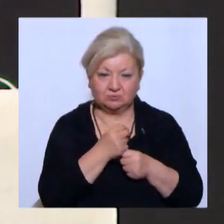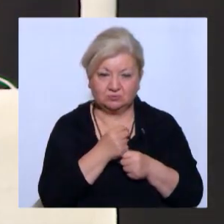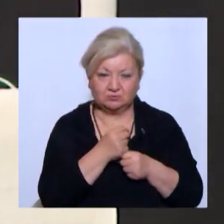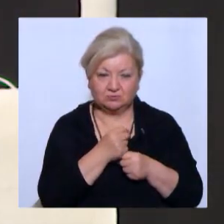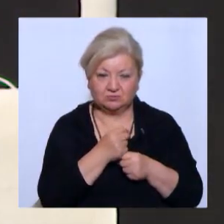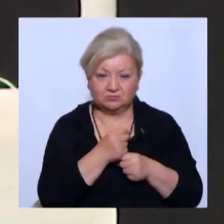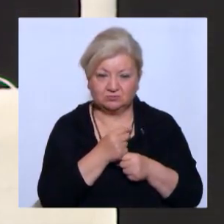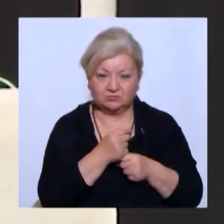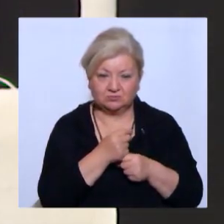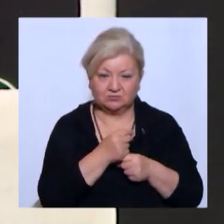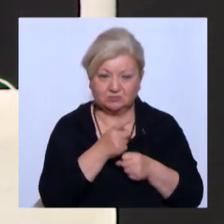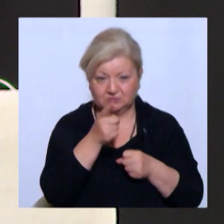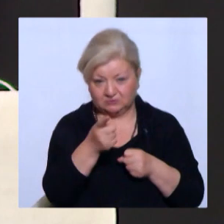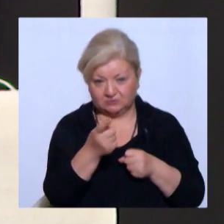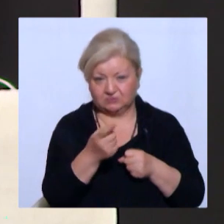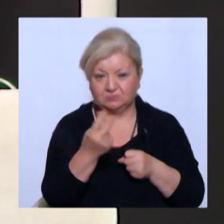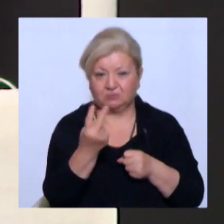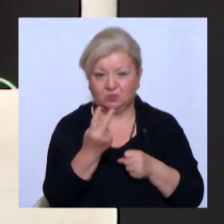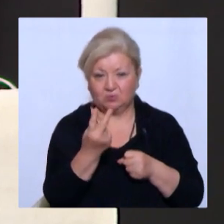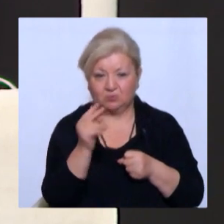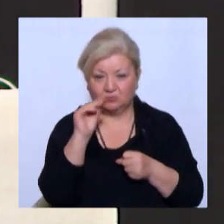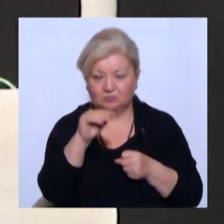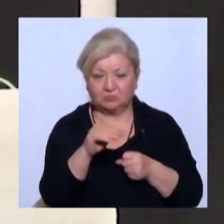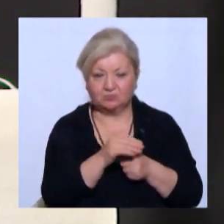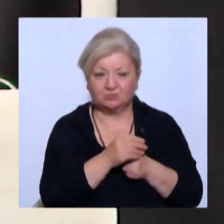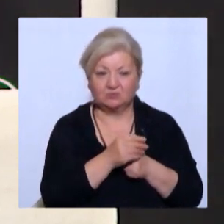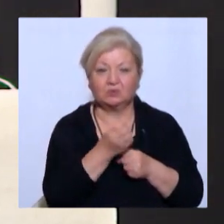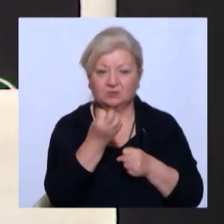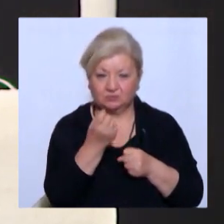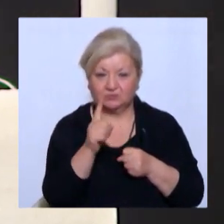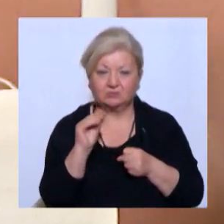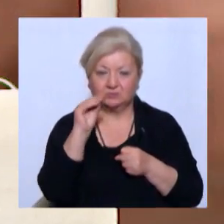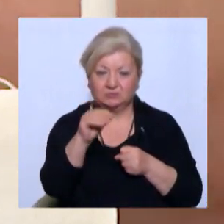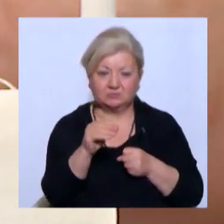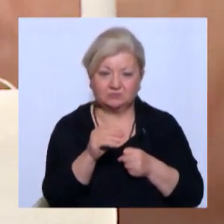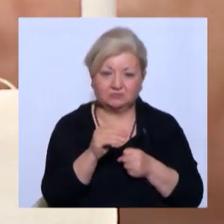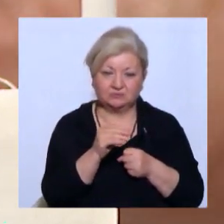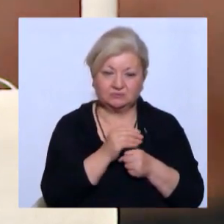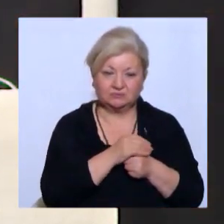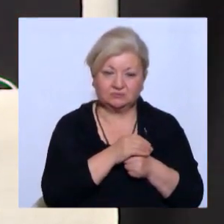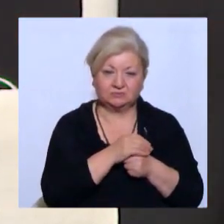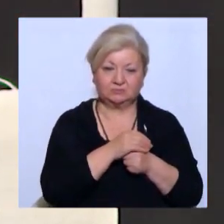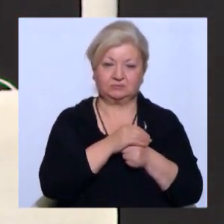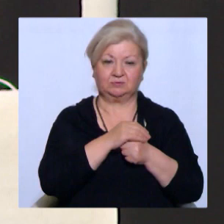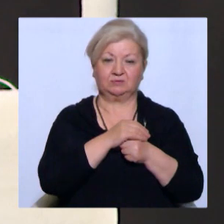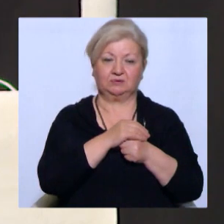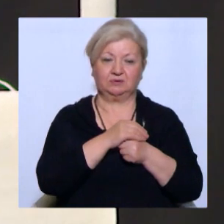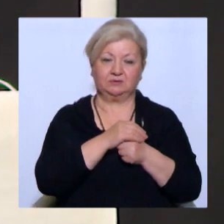ყოველ 4 მმ-ში უნდა მოახერხოთ. აი მეორეც მივაყოლოთ კიდევ